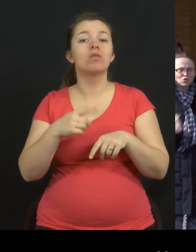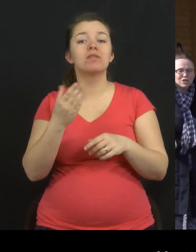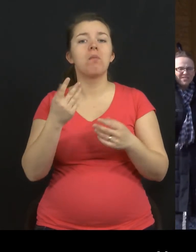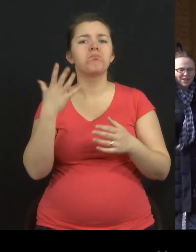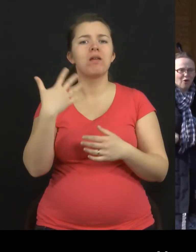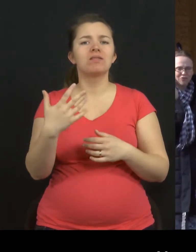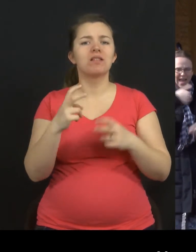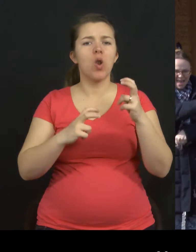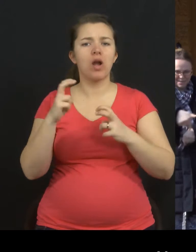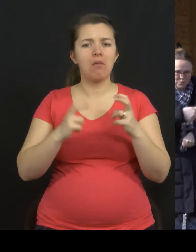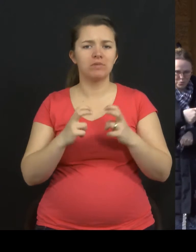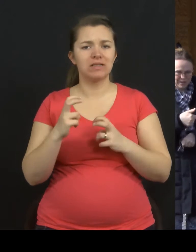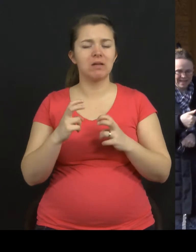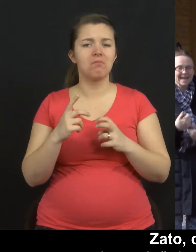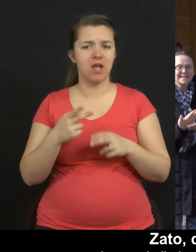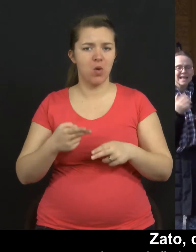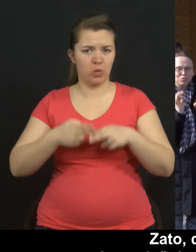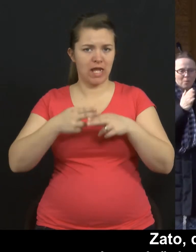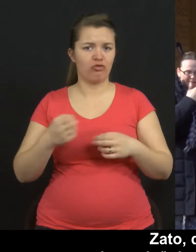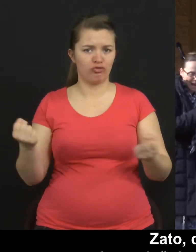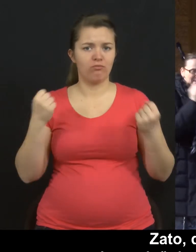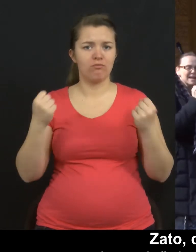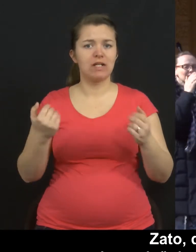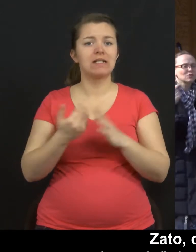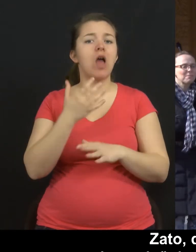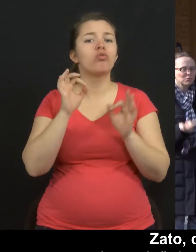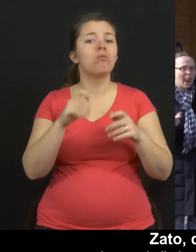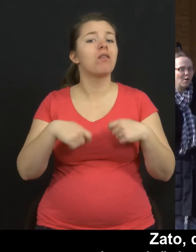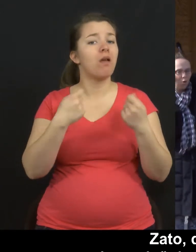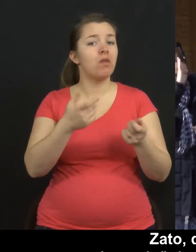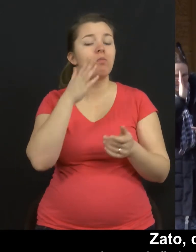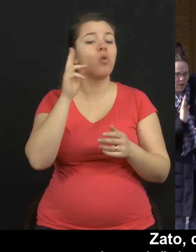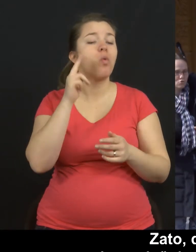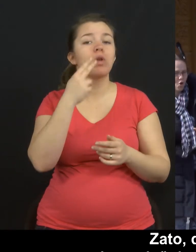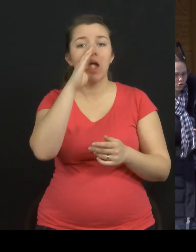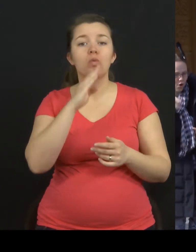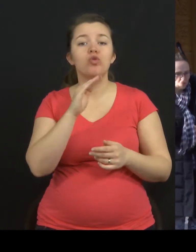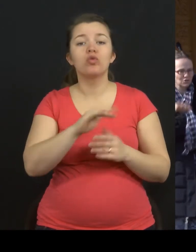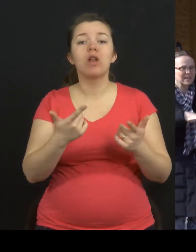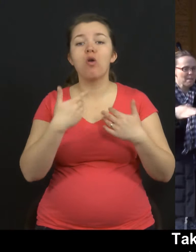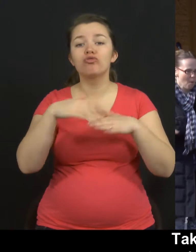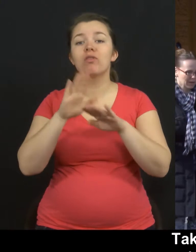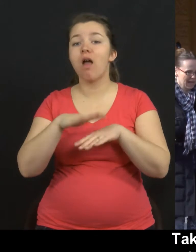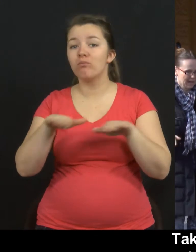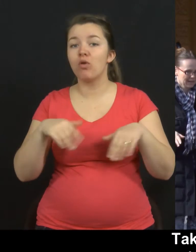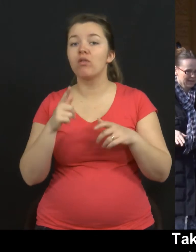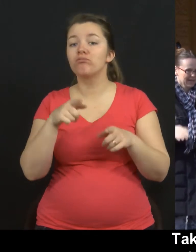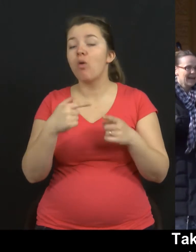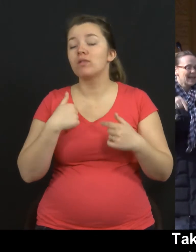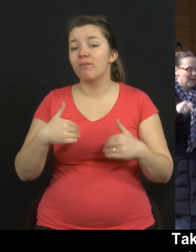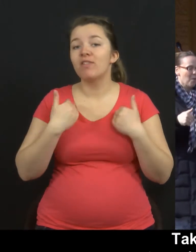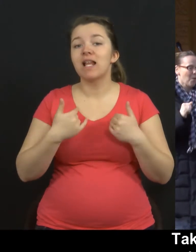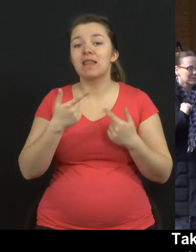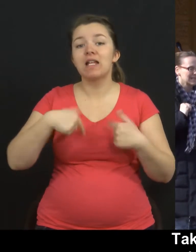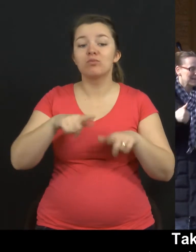in vse to je za dober namen. Zato, da bodo lahko vnuki in naključni otroci ušli na morje. Tako da sem